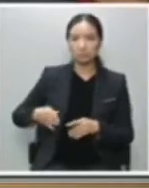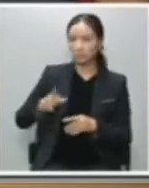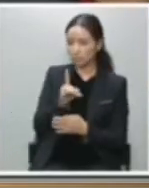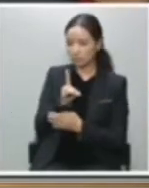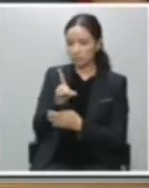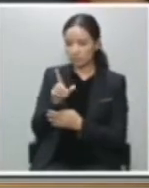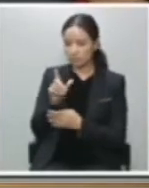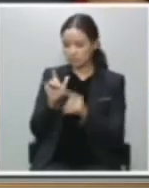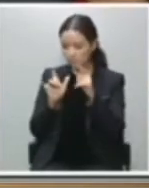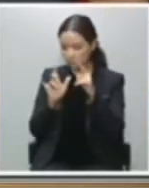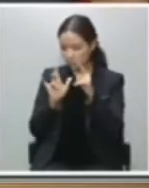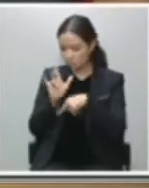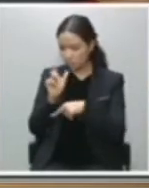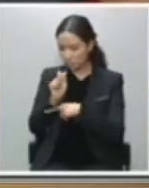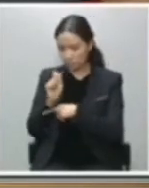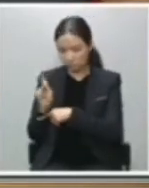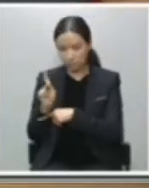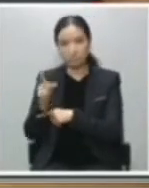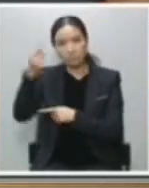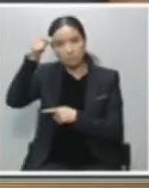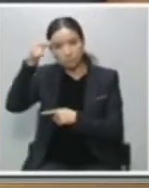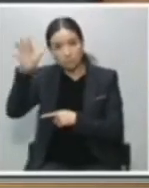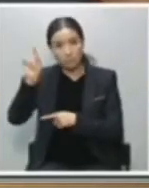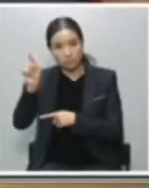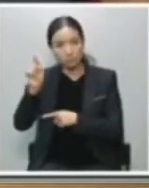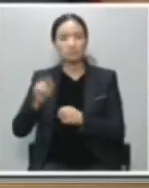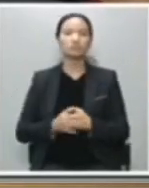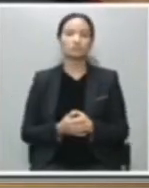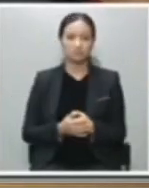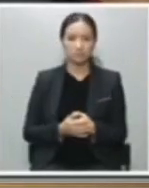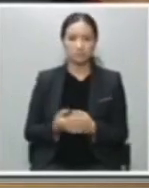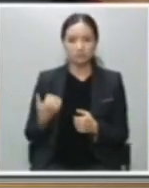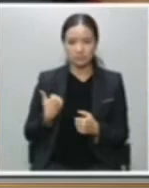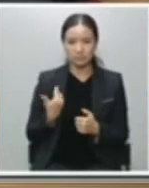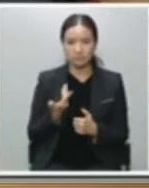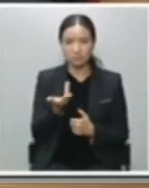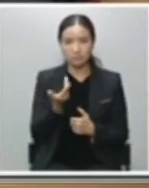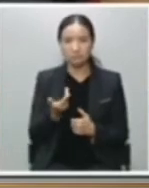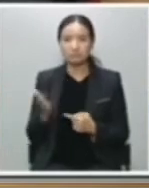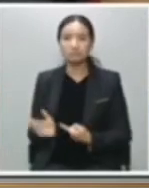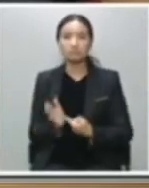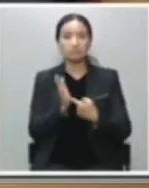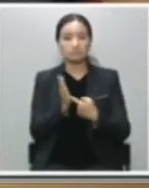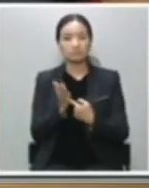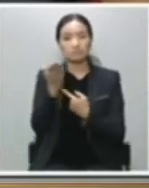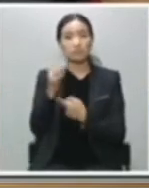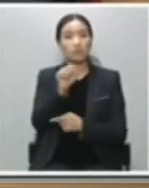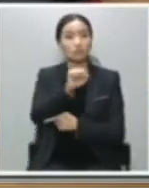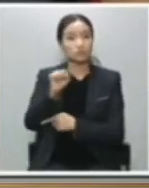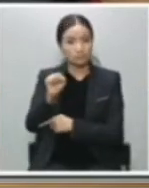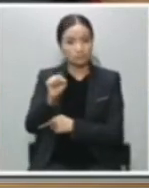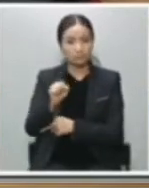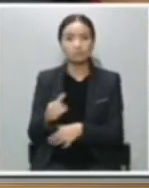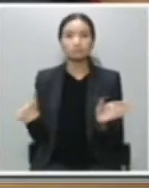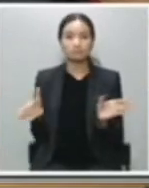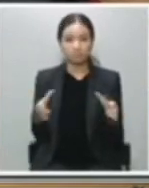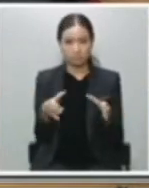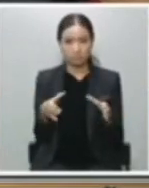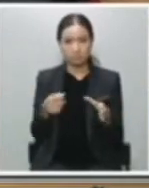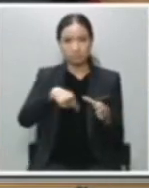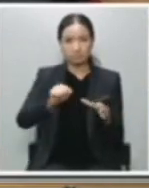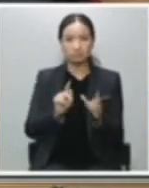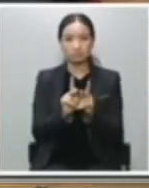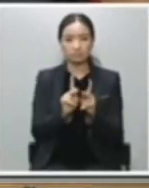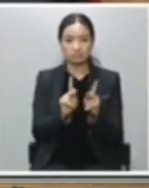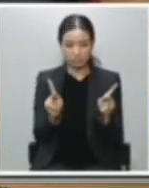กผมอยากจะเปลี่ยนแปลงอย่างนี้ครับท่านประธานครับขอเสนอยติด่วนเรื่องให้สภาผู้แทนราษฎรตั้งคณะ